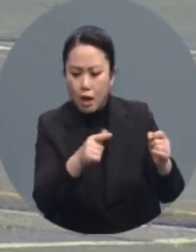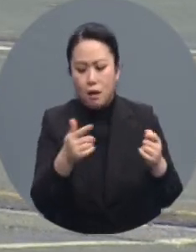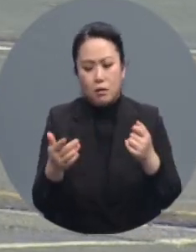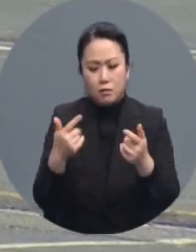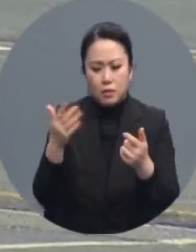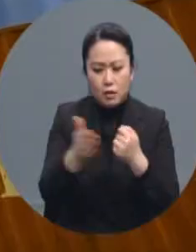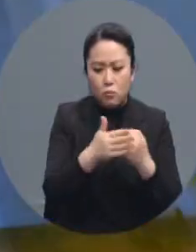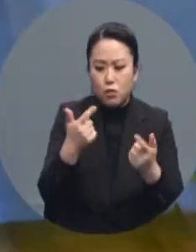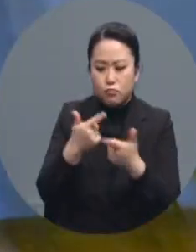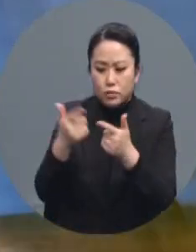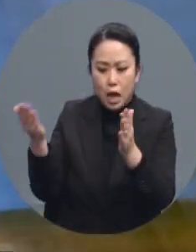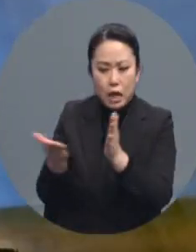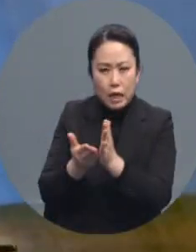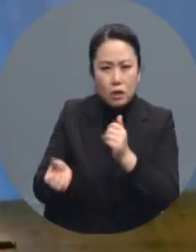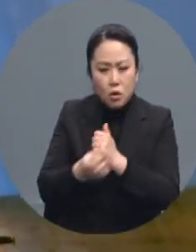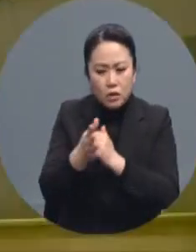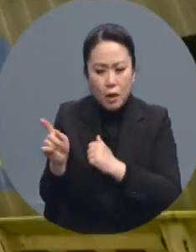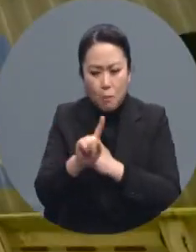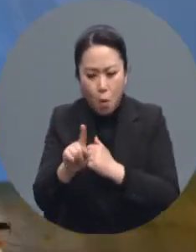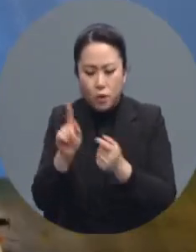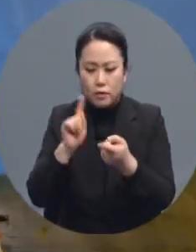차분하게 지켜보고 있습니다 MBC 뉴스 김윤아입니다